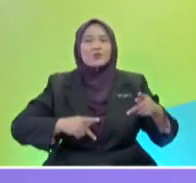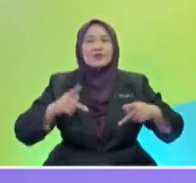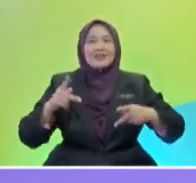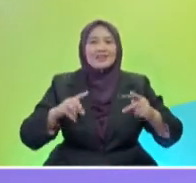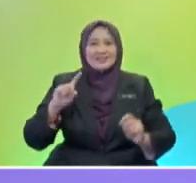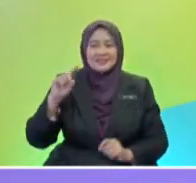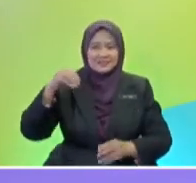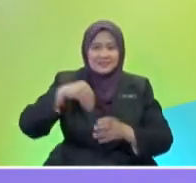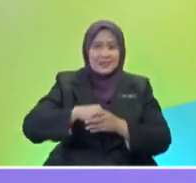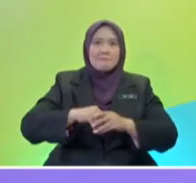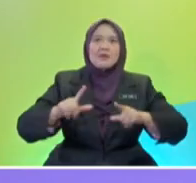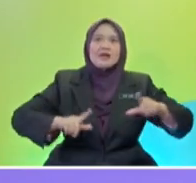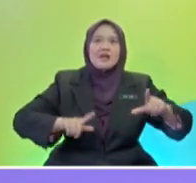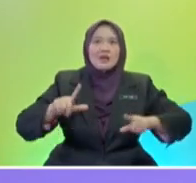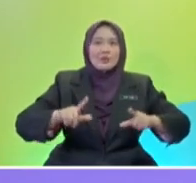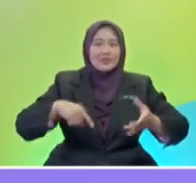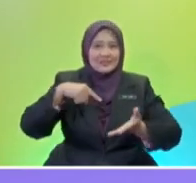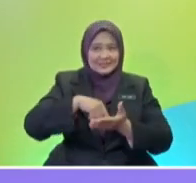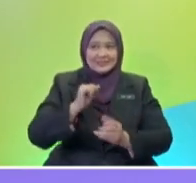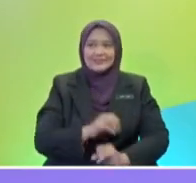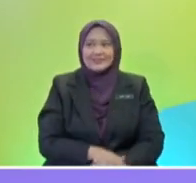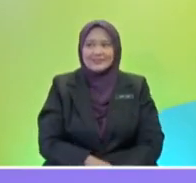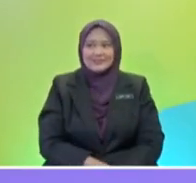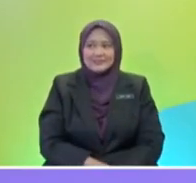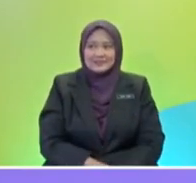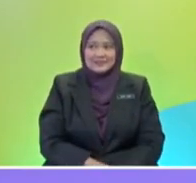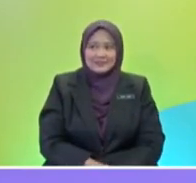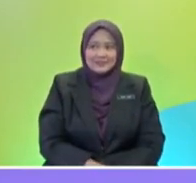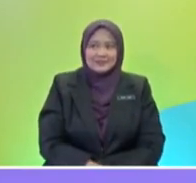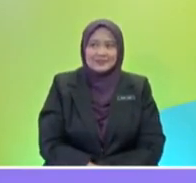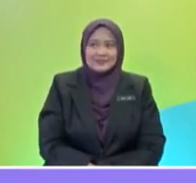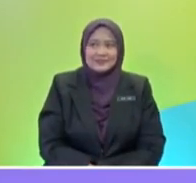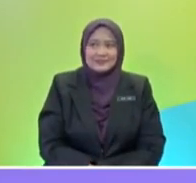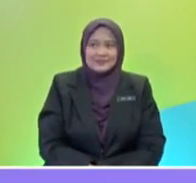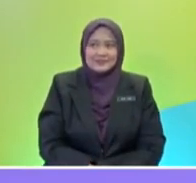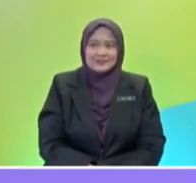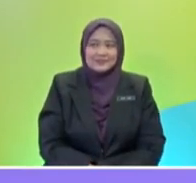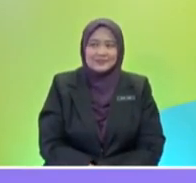ke penutupnya Ayo Oke jadi